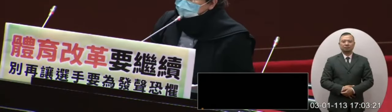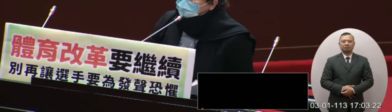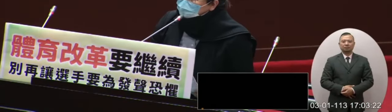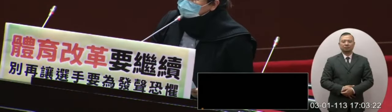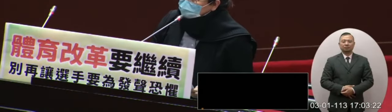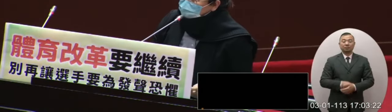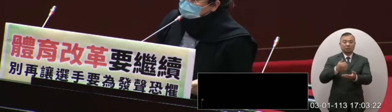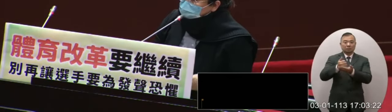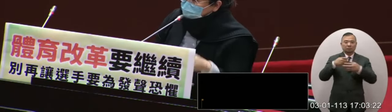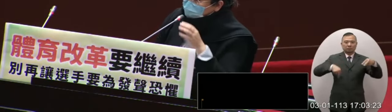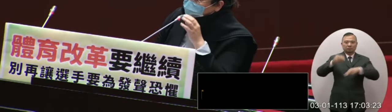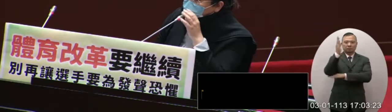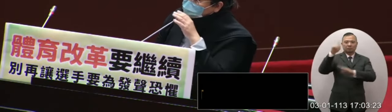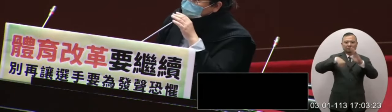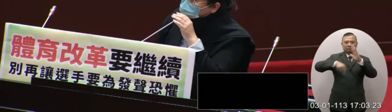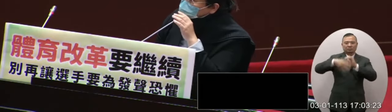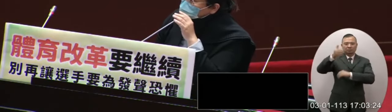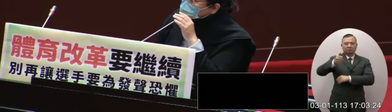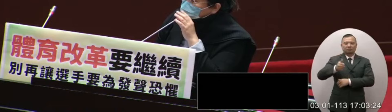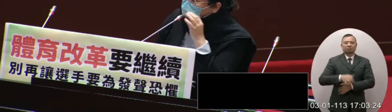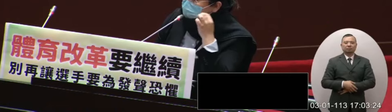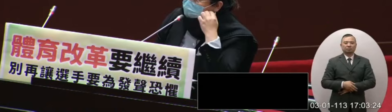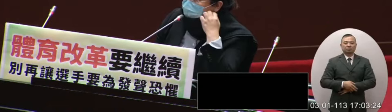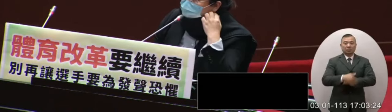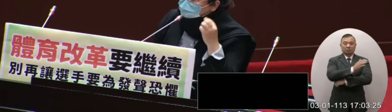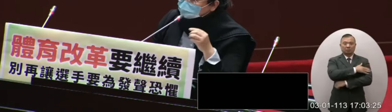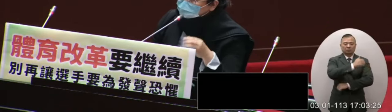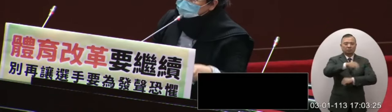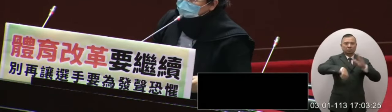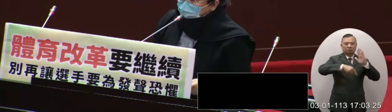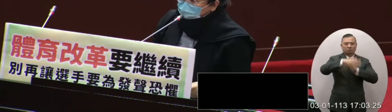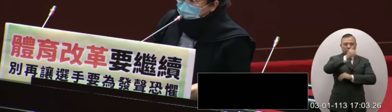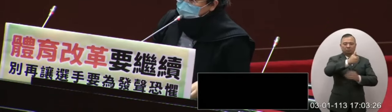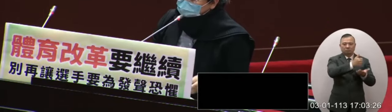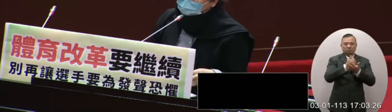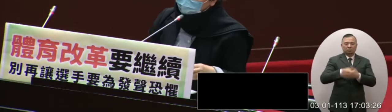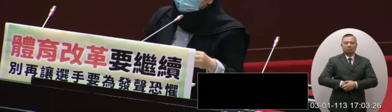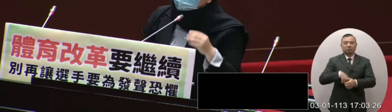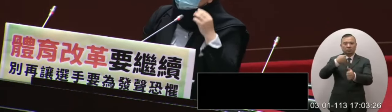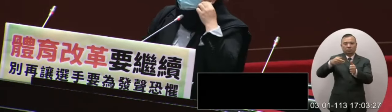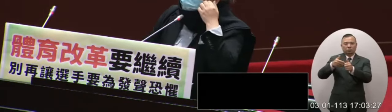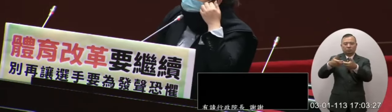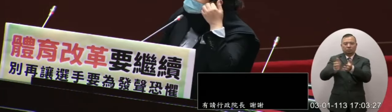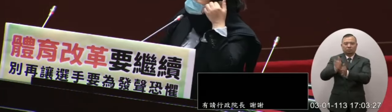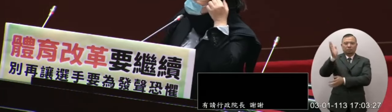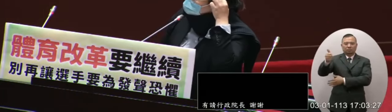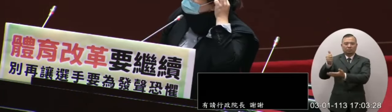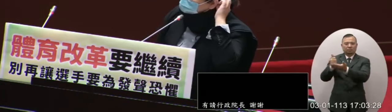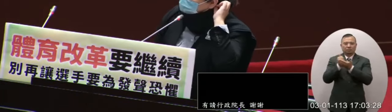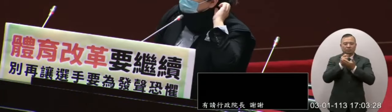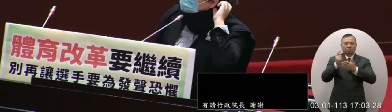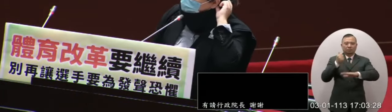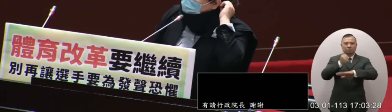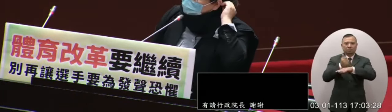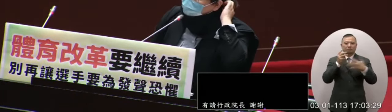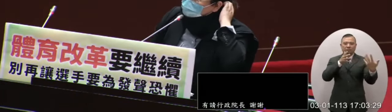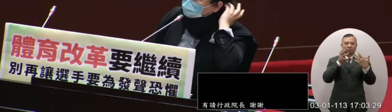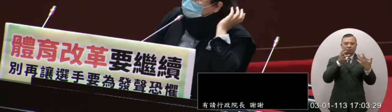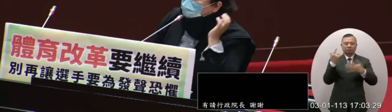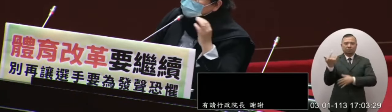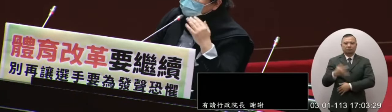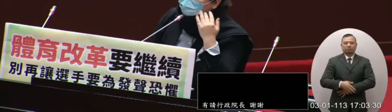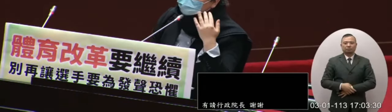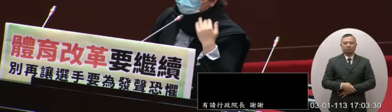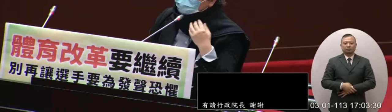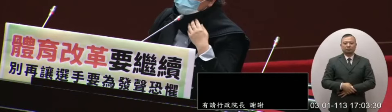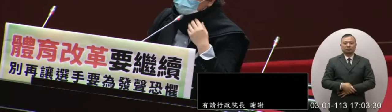有请行政院长，谢谢。 麻烦再请陈院长备询。 还有教育部长，谢谢。 麻烦请教育部部长备询。 那两位院长